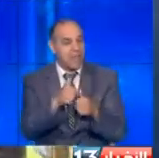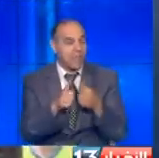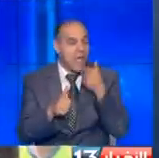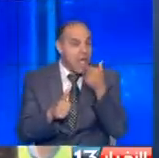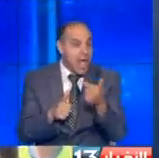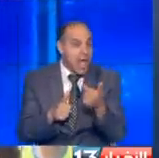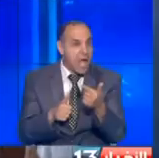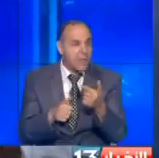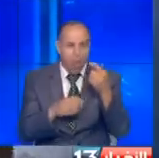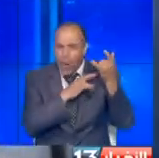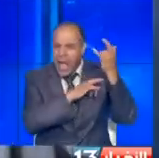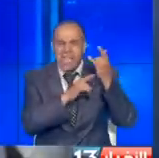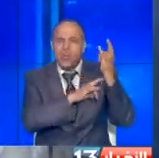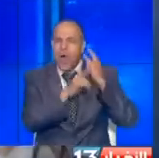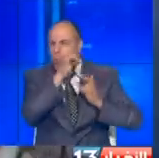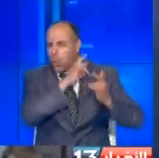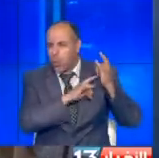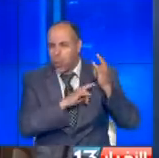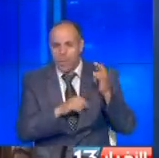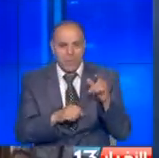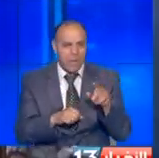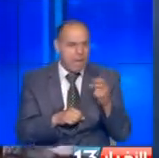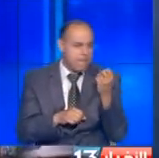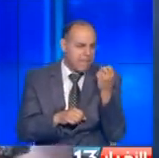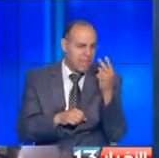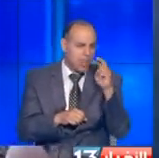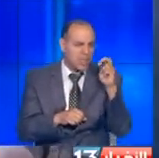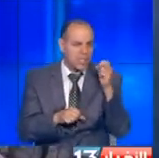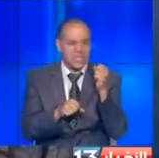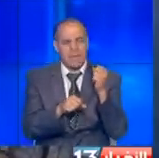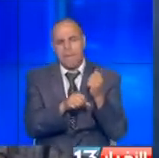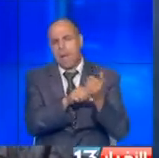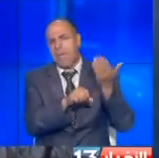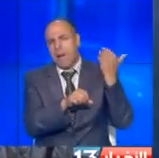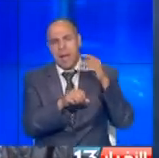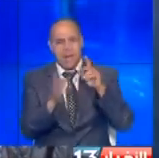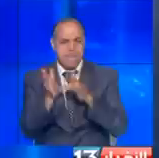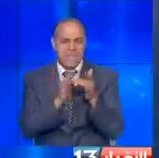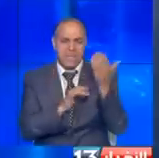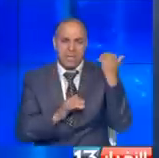من أحد الأساطير التي ترجع إلى سنة 220 ميلاديا.